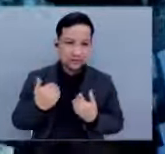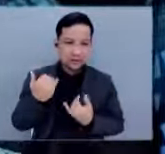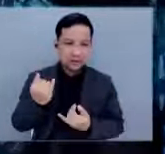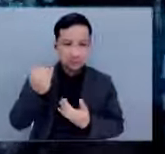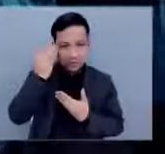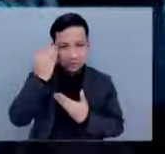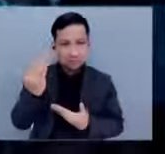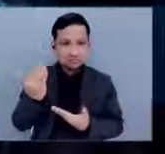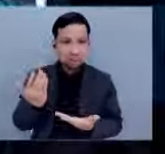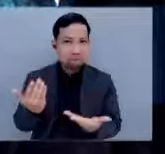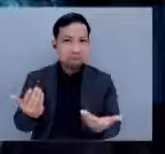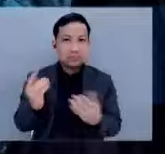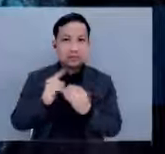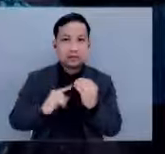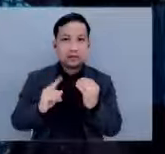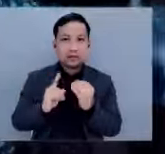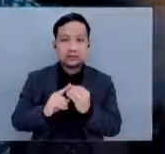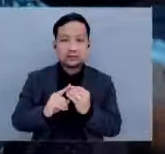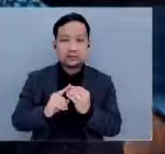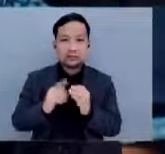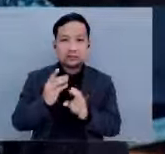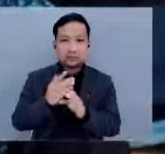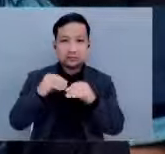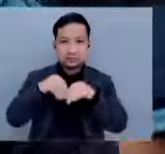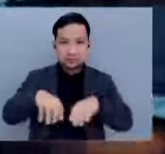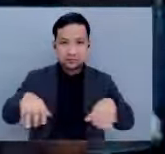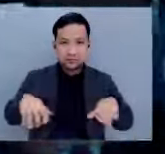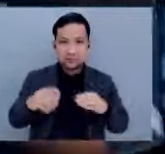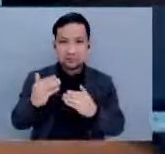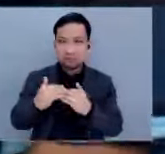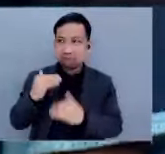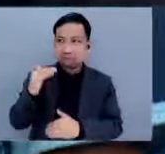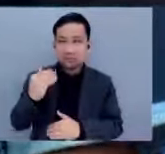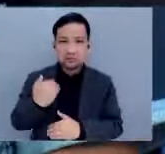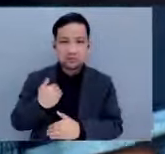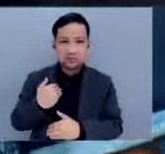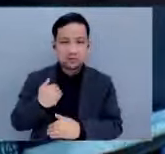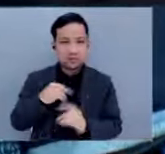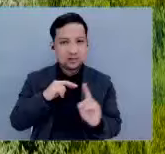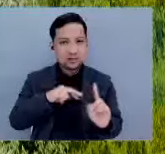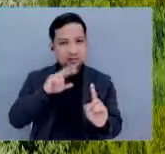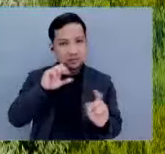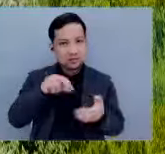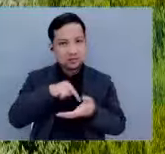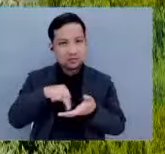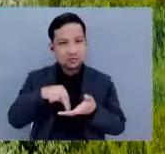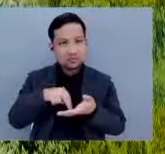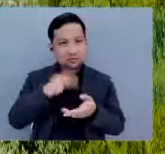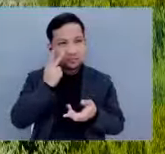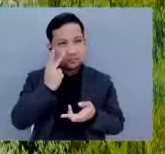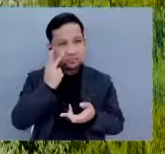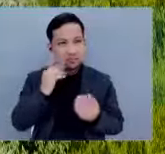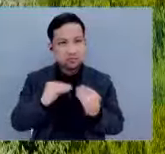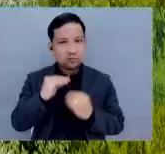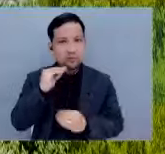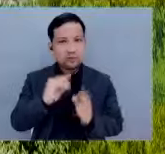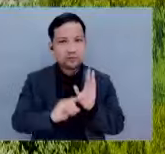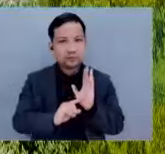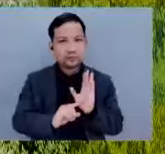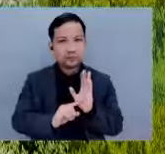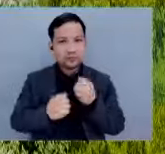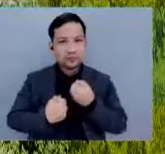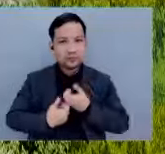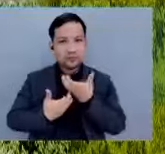pong naliligaw na landas. Kaya sa pagsasayaw po namin, nakikita po namin o pinapakita po namin yung expression